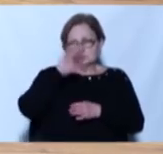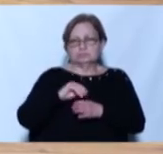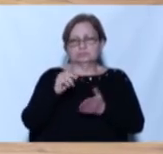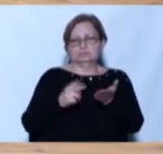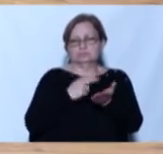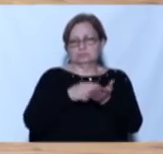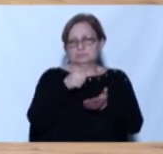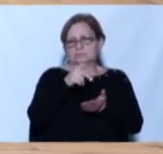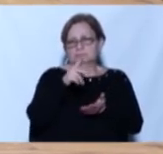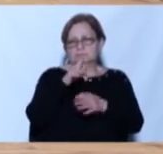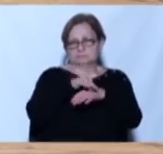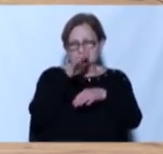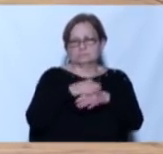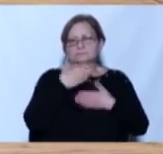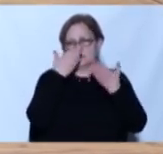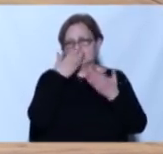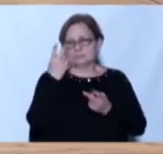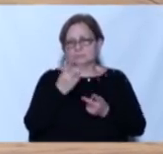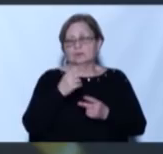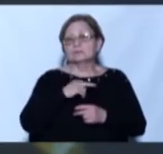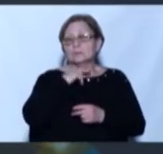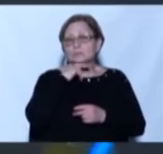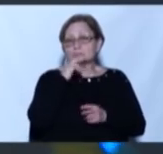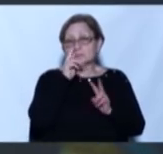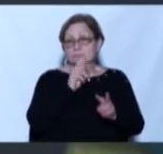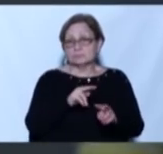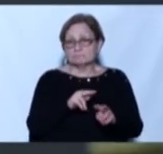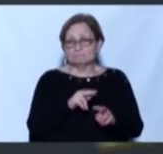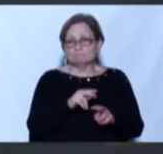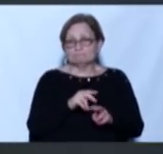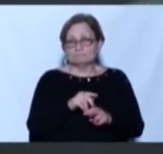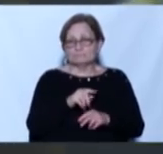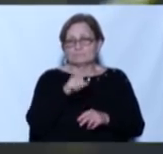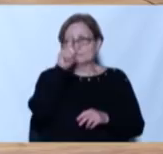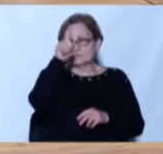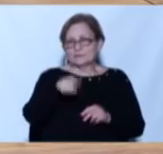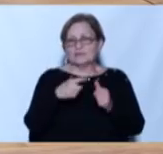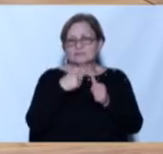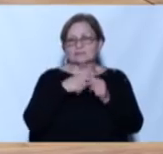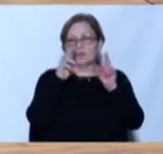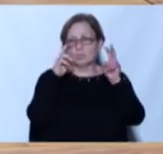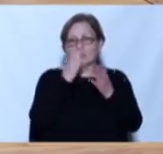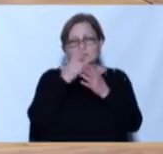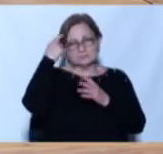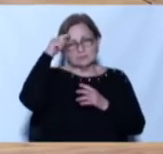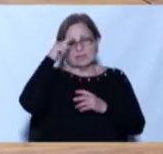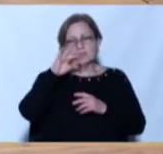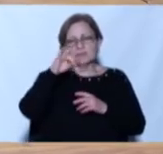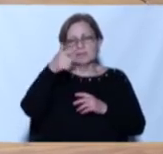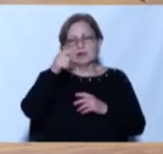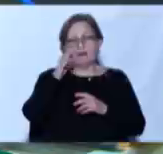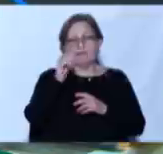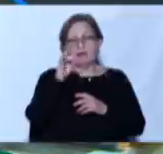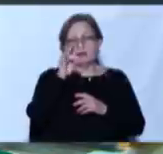და განსაკუთრებით მიაქციეთ ყურადღება, განსაკუთრებით ყურადღება მიაქციეთ აი მიგავარაკებს, რომელიც აღწერია. მე ახლა აღარ ჩამოგითვლით,